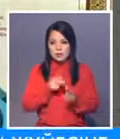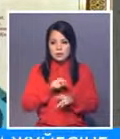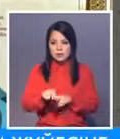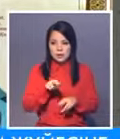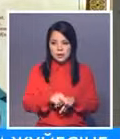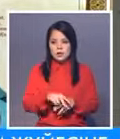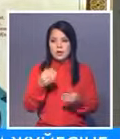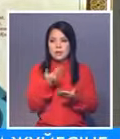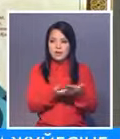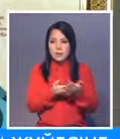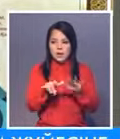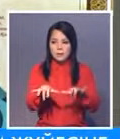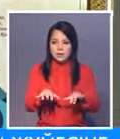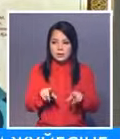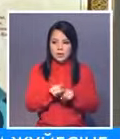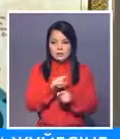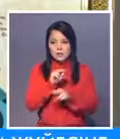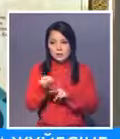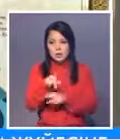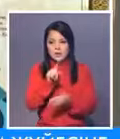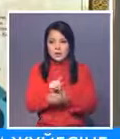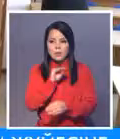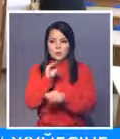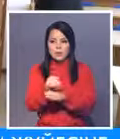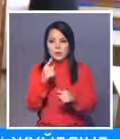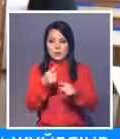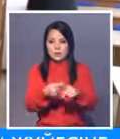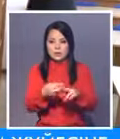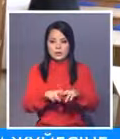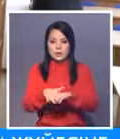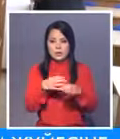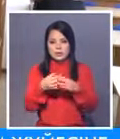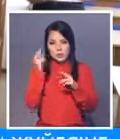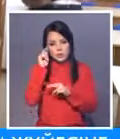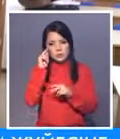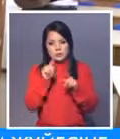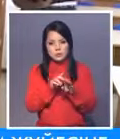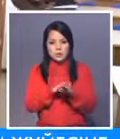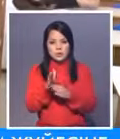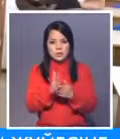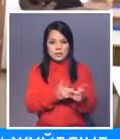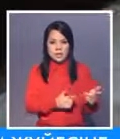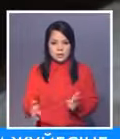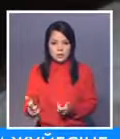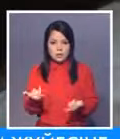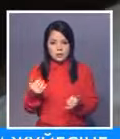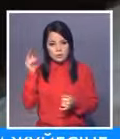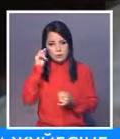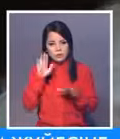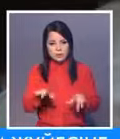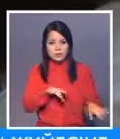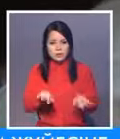пәнінің қосылуы бесінші сыныптан бастап, бұлардың бәрі бізге қосымша плюс. Осыған орай оқулықтарды толықтай жаңартылды. Бұған дейін оқу